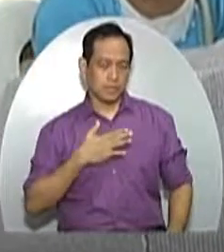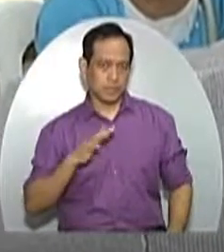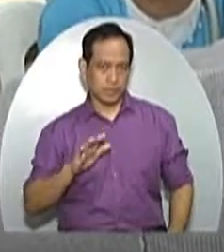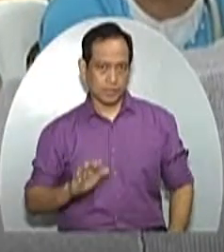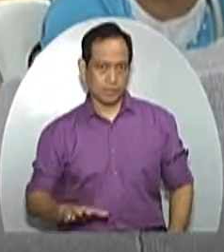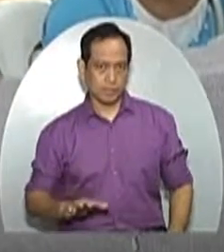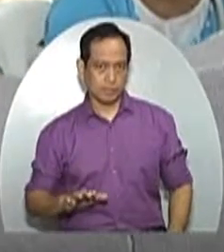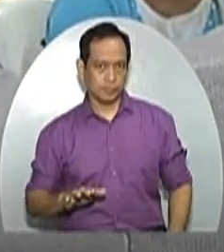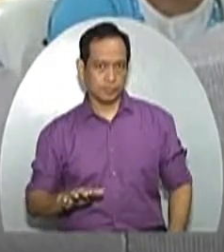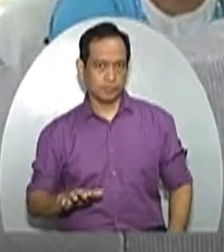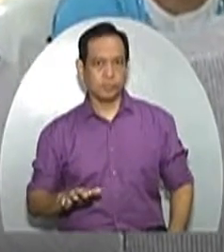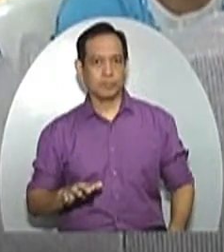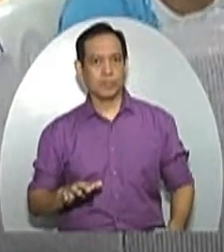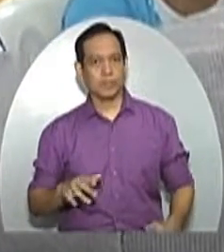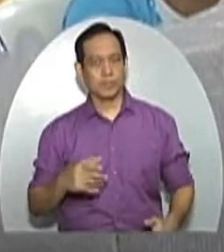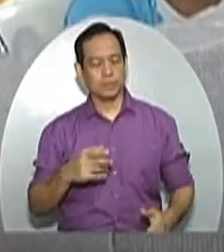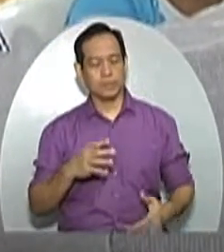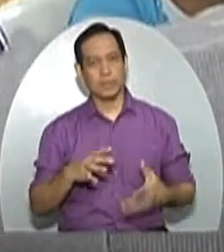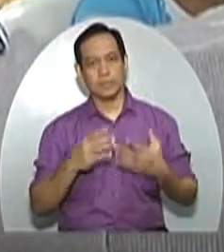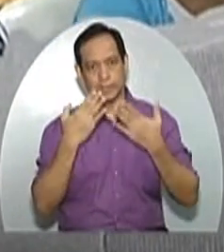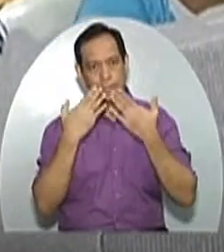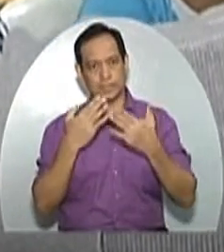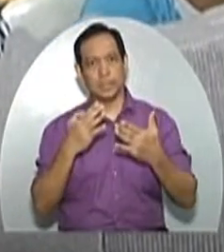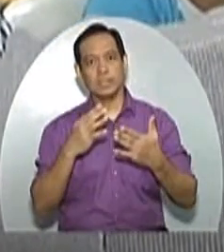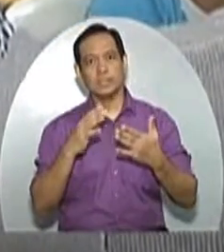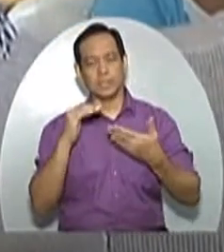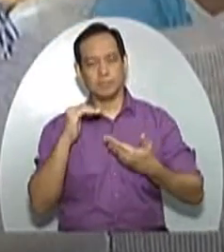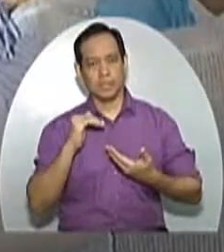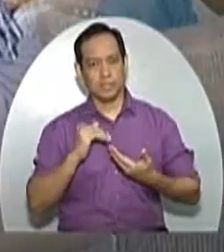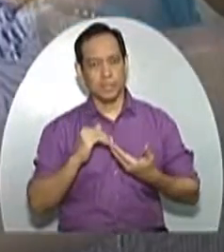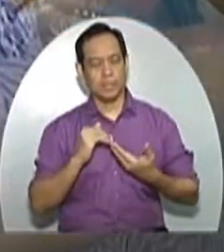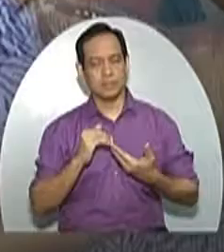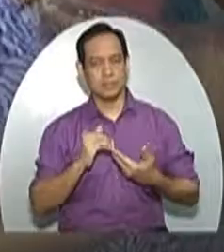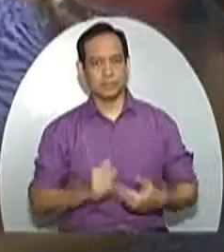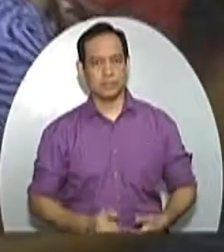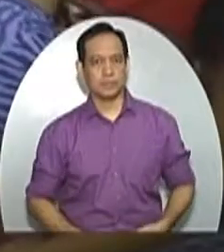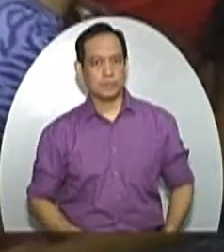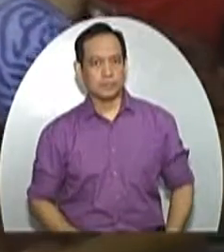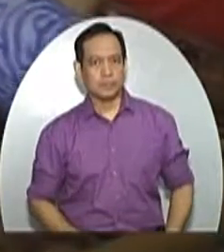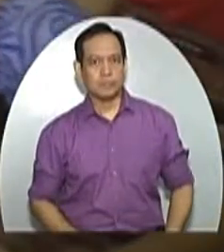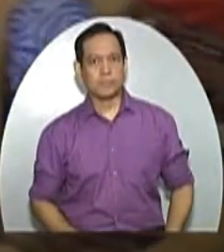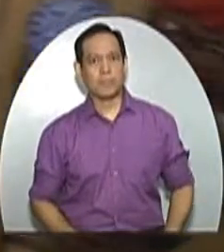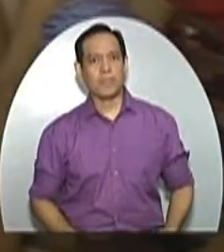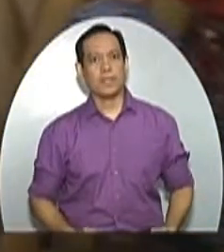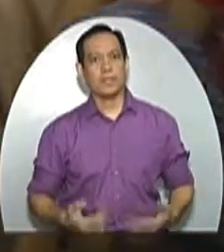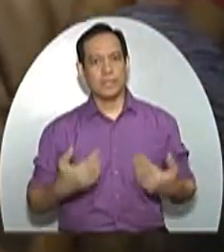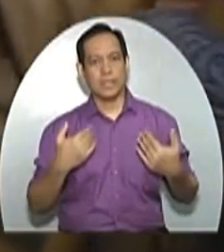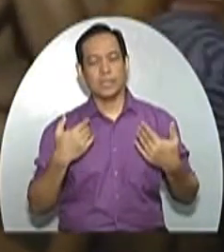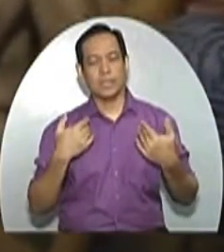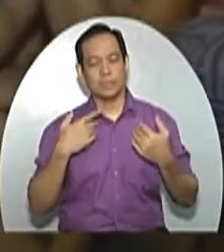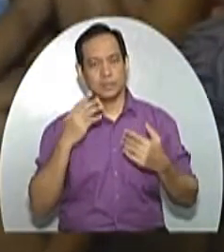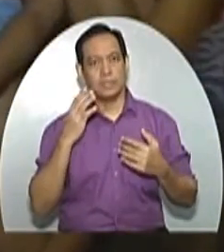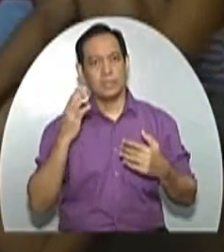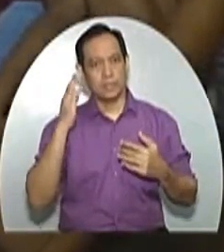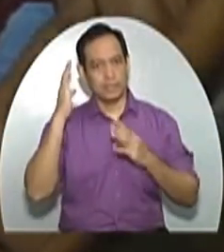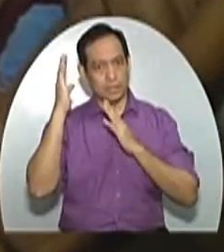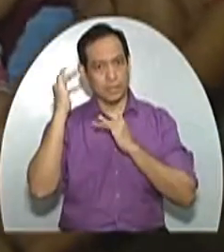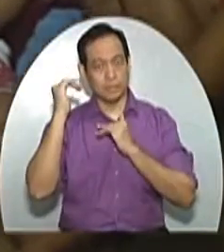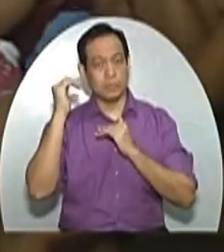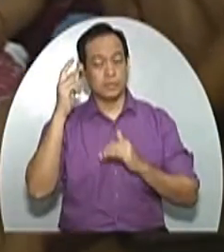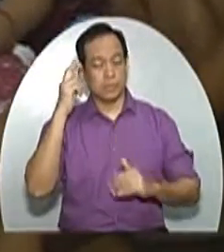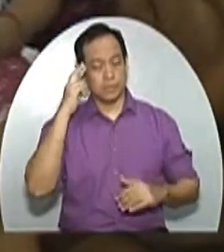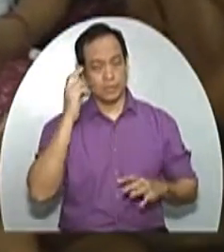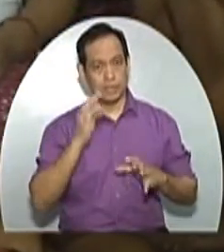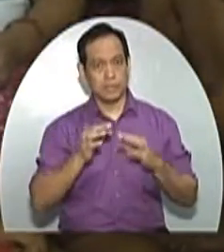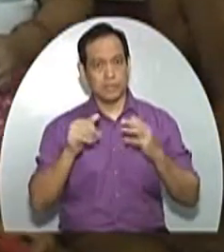niya. Kaya maraming salamat po sa kapwa ko mahal ko. Malaki ang pag-asa ni Ramon. At ito ay